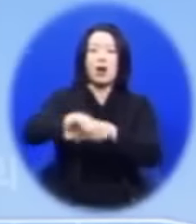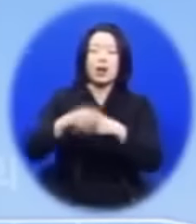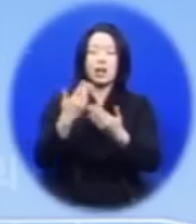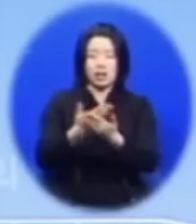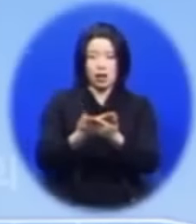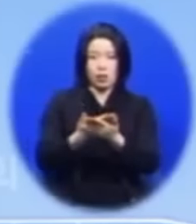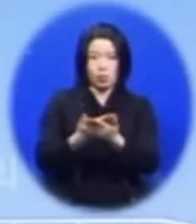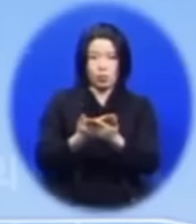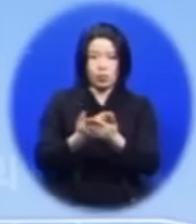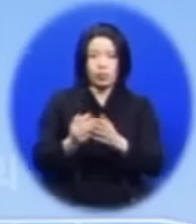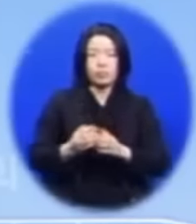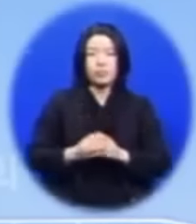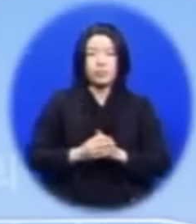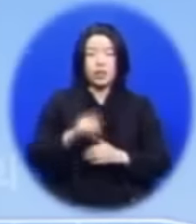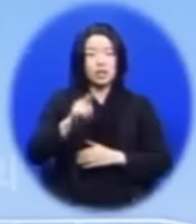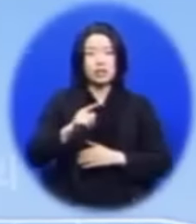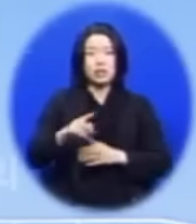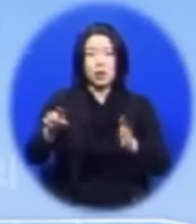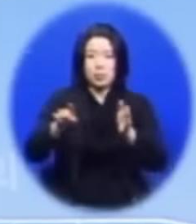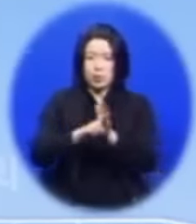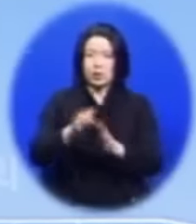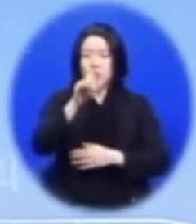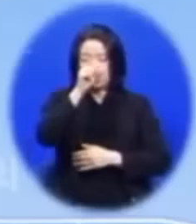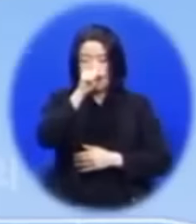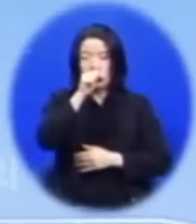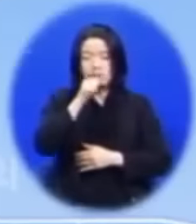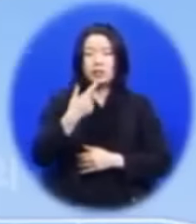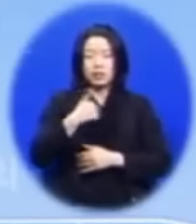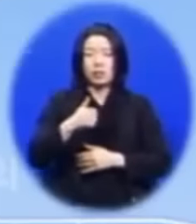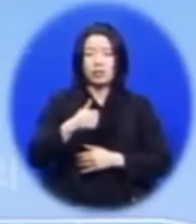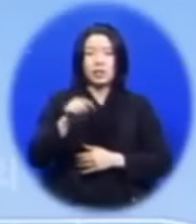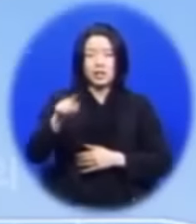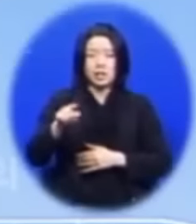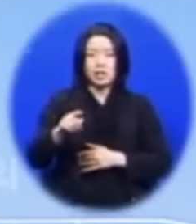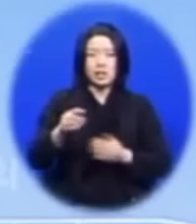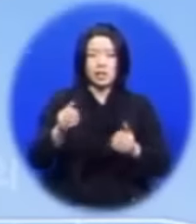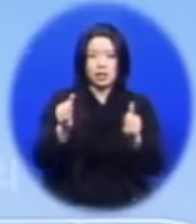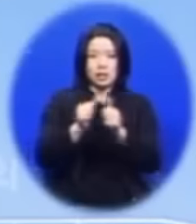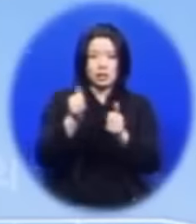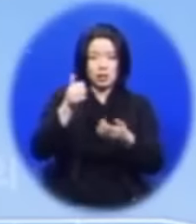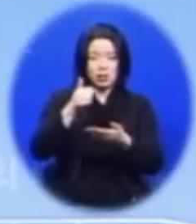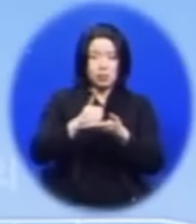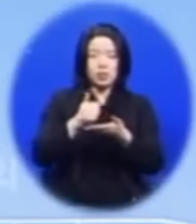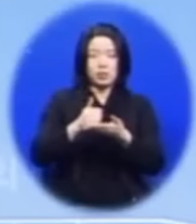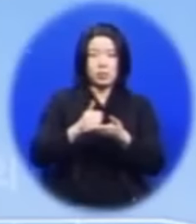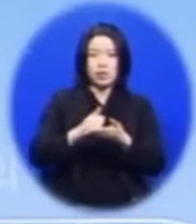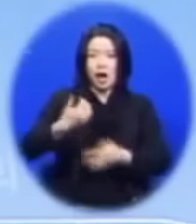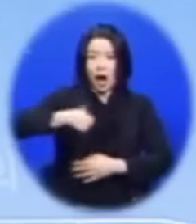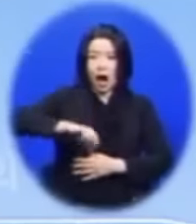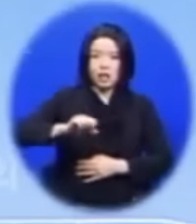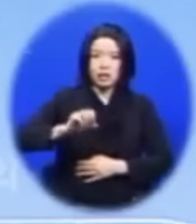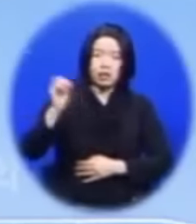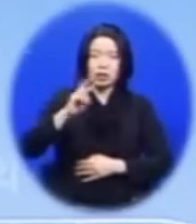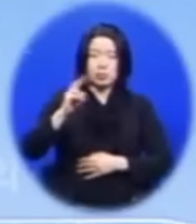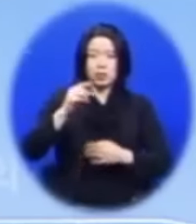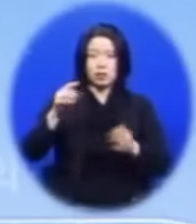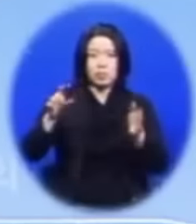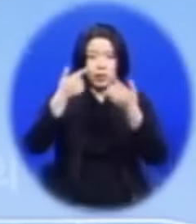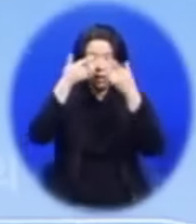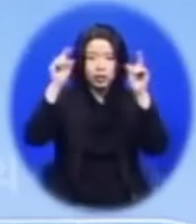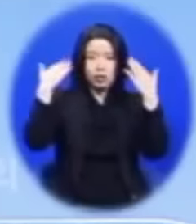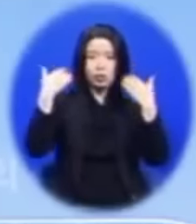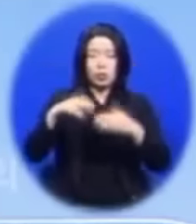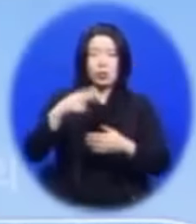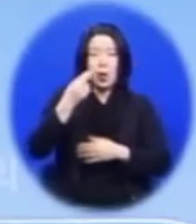거 그 믿음이 좋았다고 생각하던이 분이 아들이 갑자기 선교사 되겠다 대학원 졸업하고 이제 미국